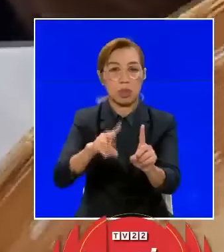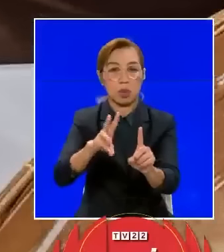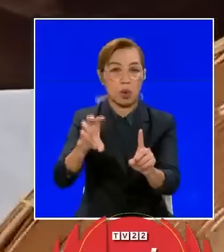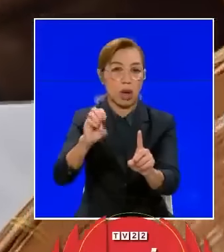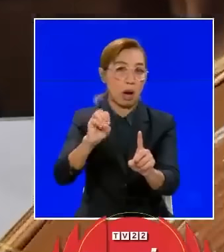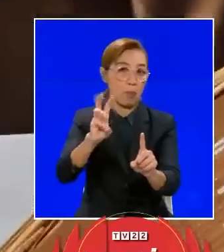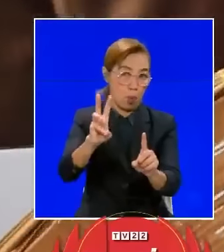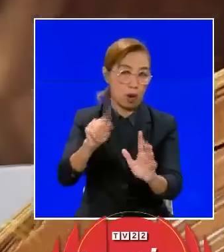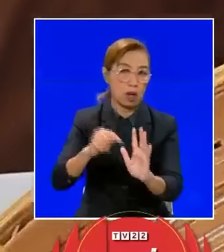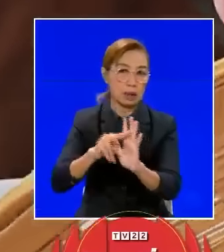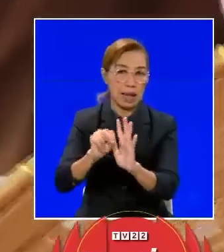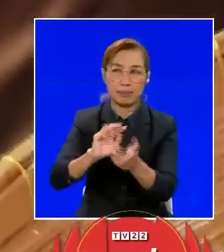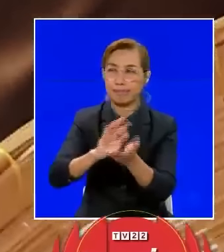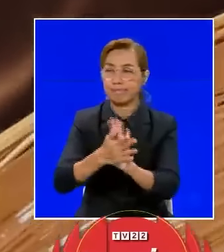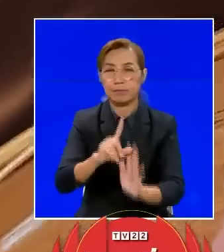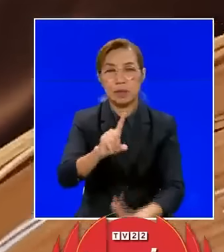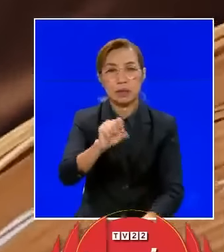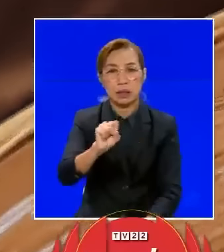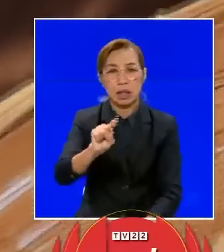11,656 ตันหรือว่า